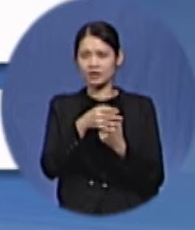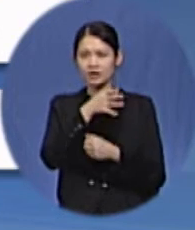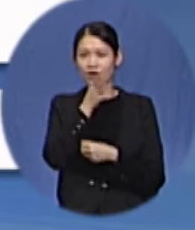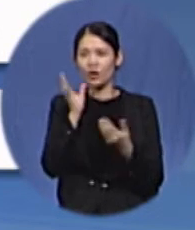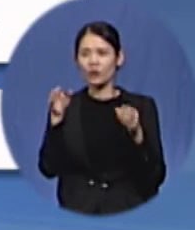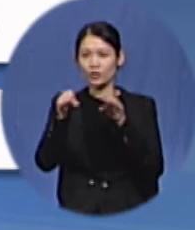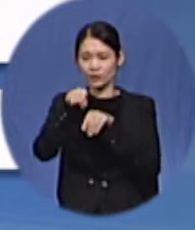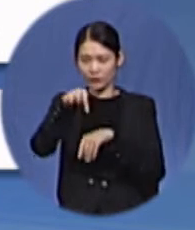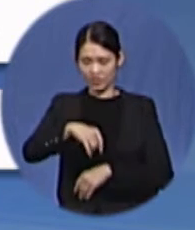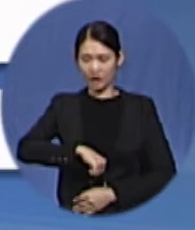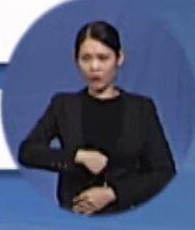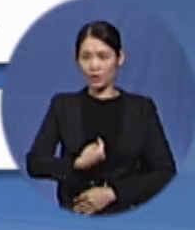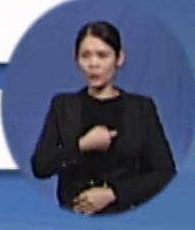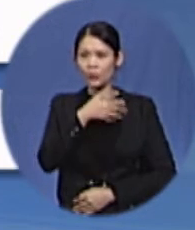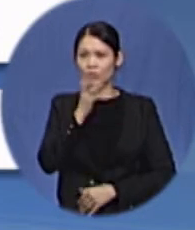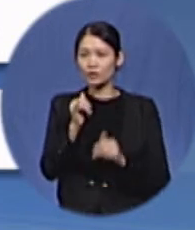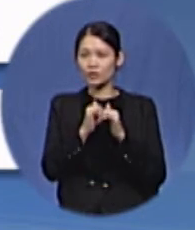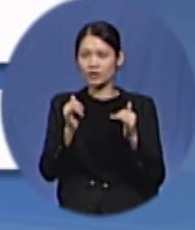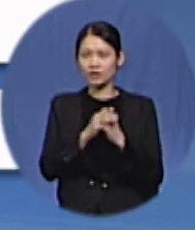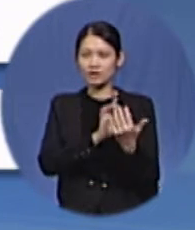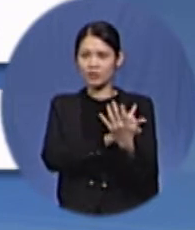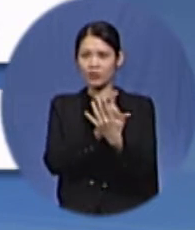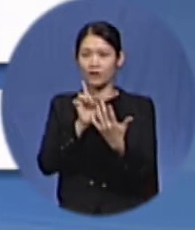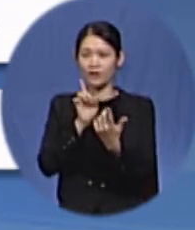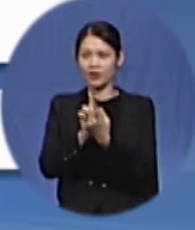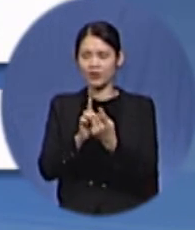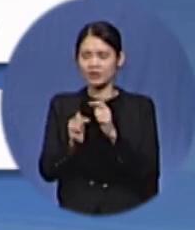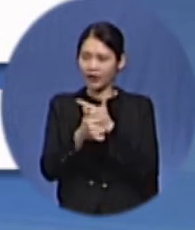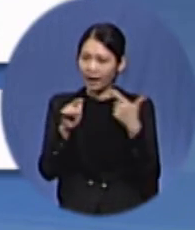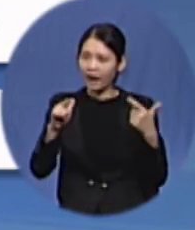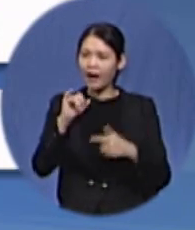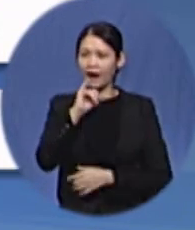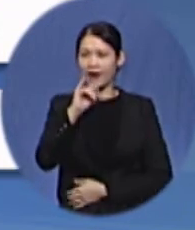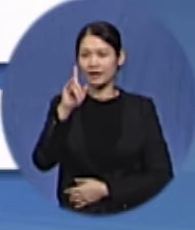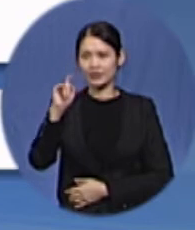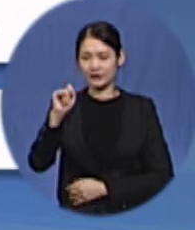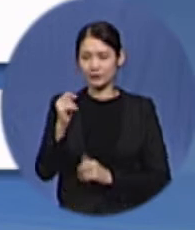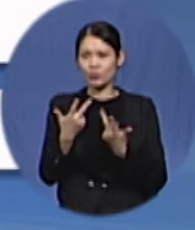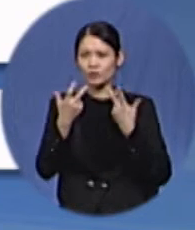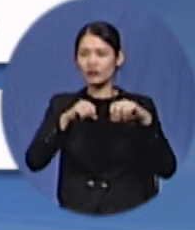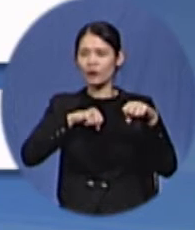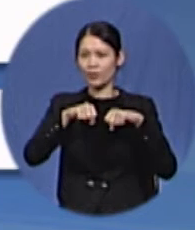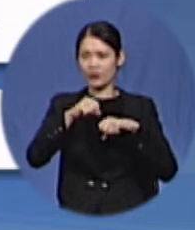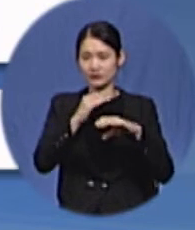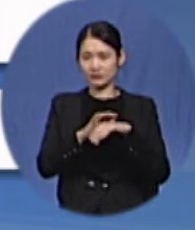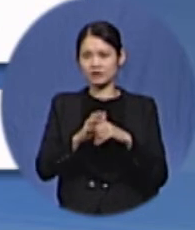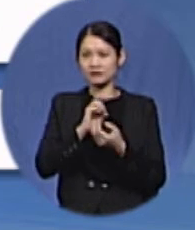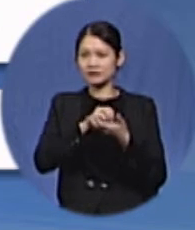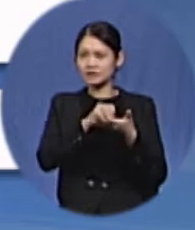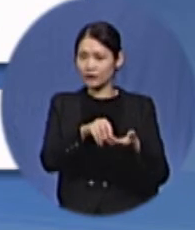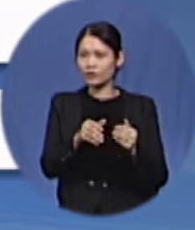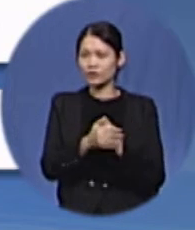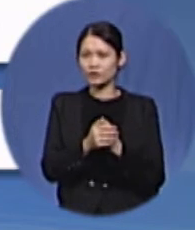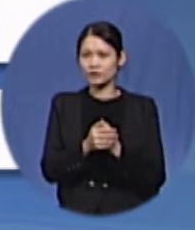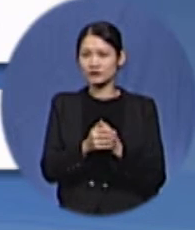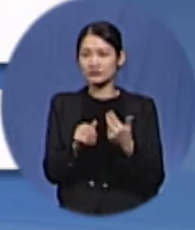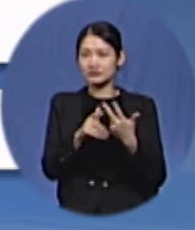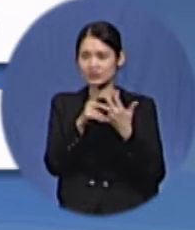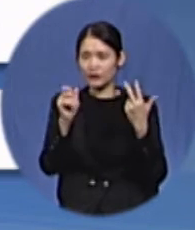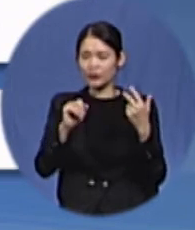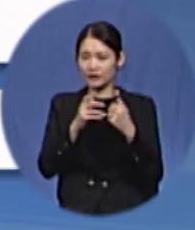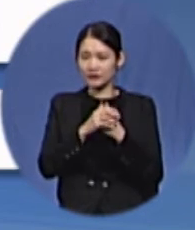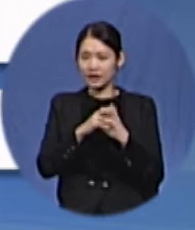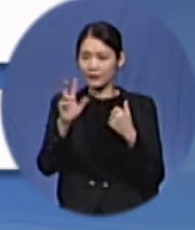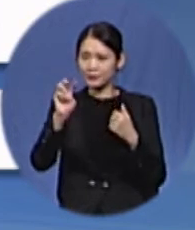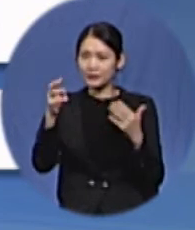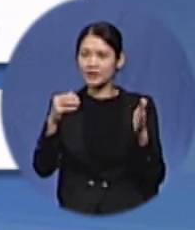경로당과 독거노인 등을 대상으로 다양한 IT 봉사활동을 실시하게 됩니다. 신청은 오는 31일까지며